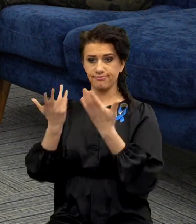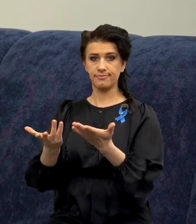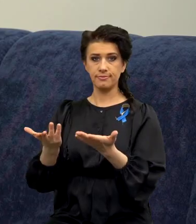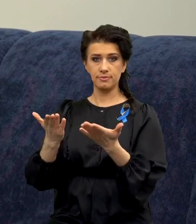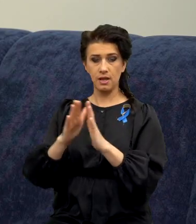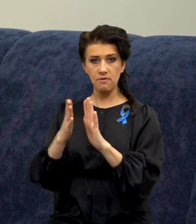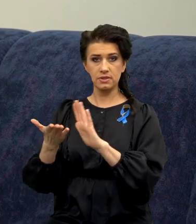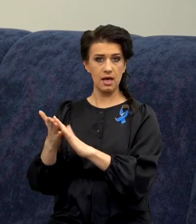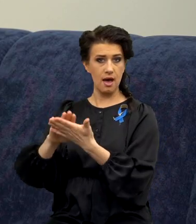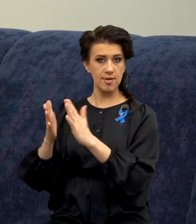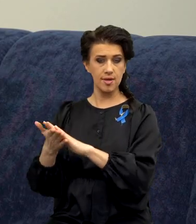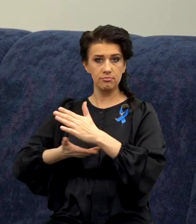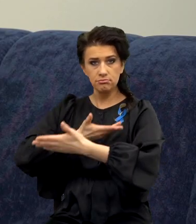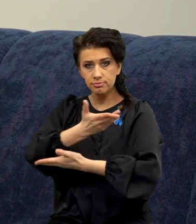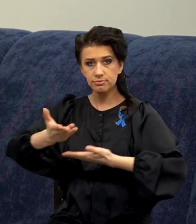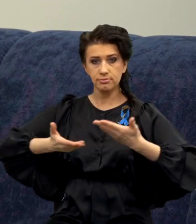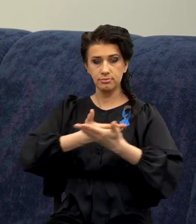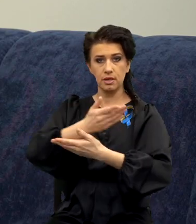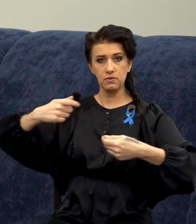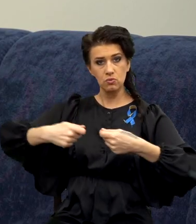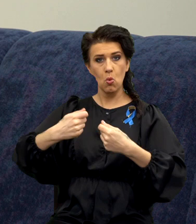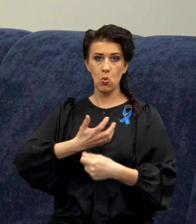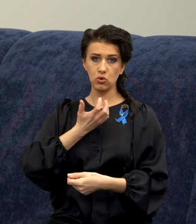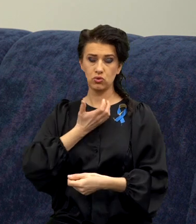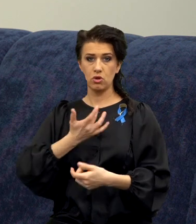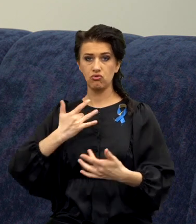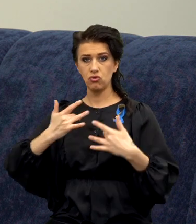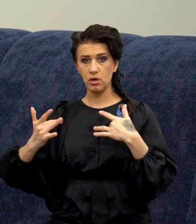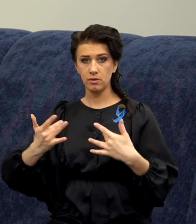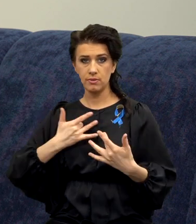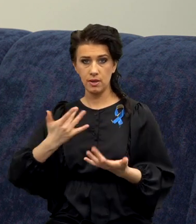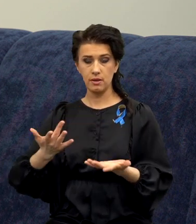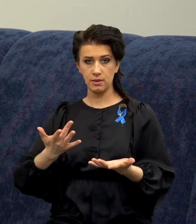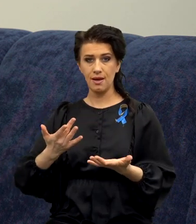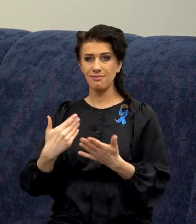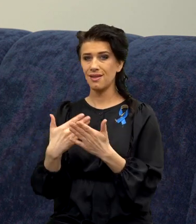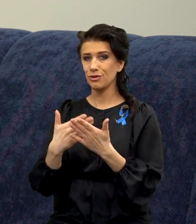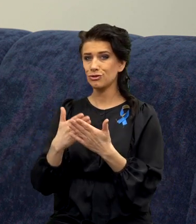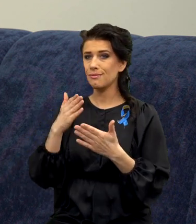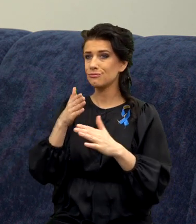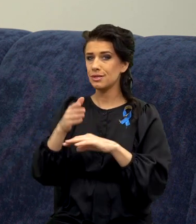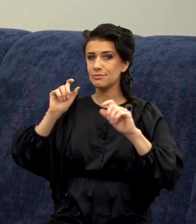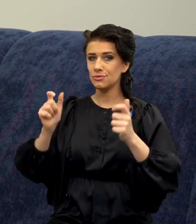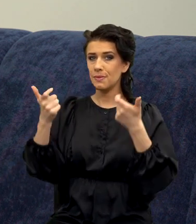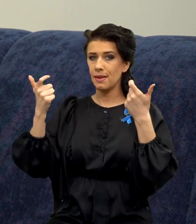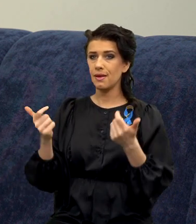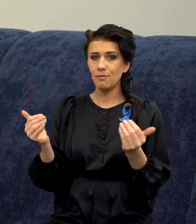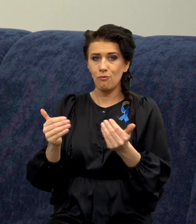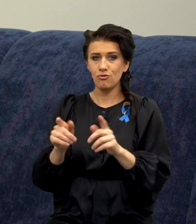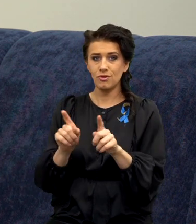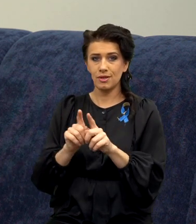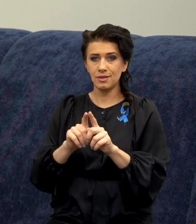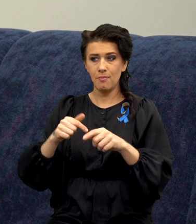i swoim współodczuwaniem tego cierpienia, które jest tu niesione, bo niechcący możemy zwrotnie